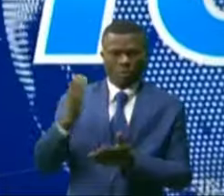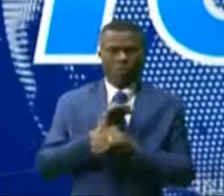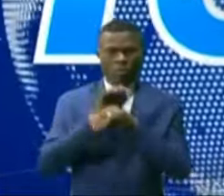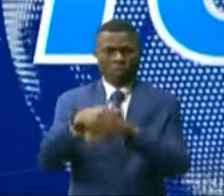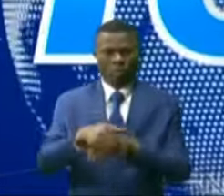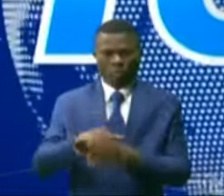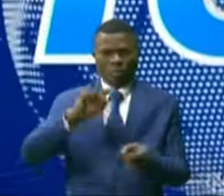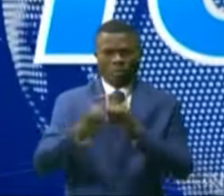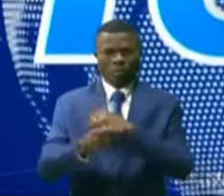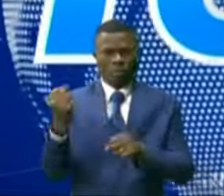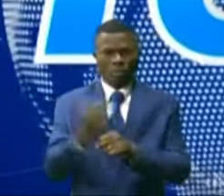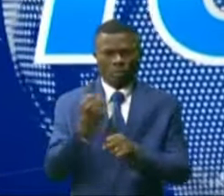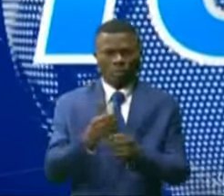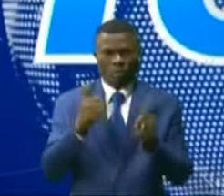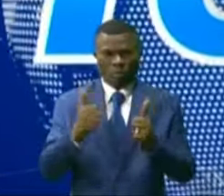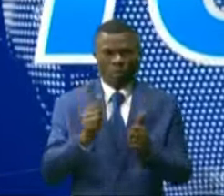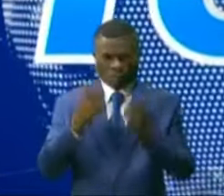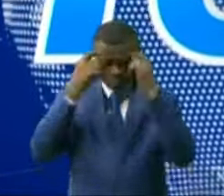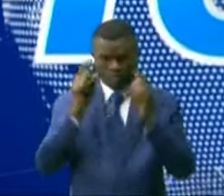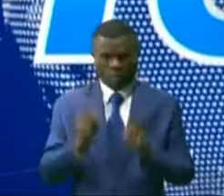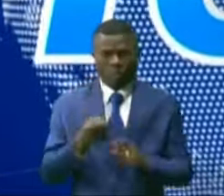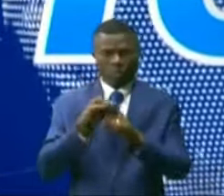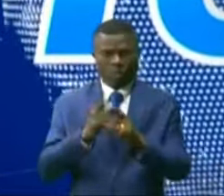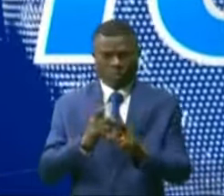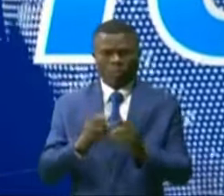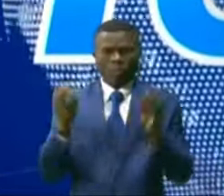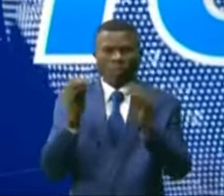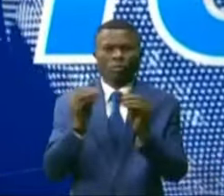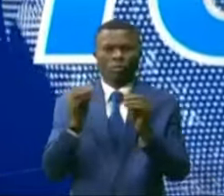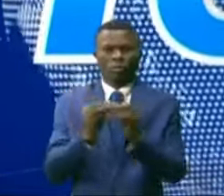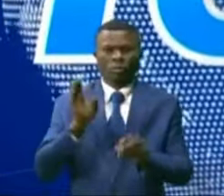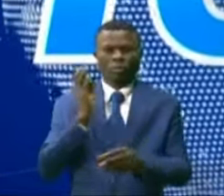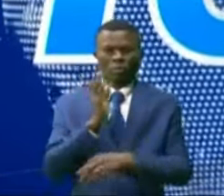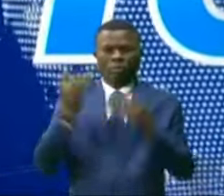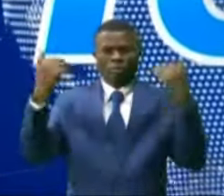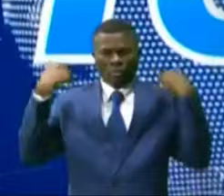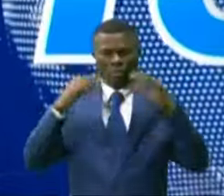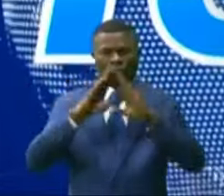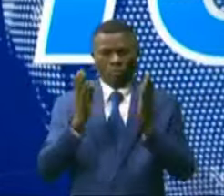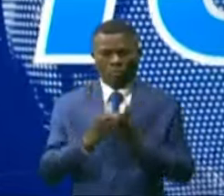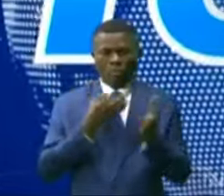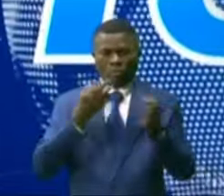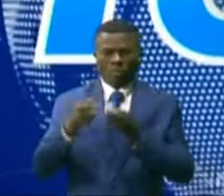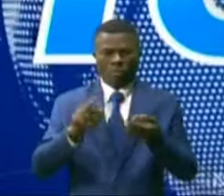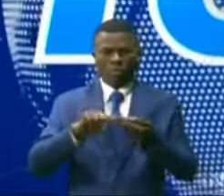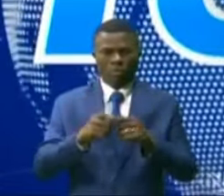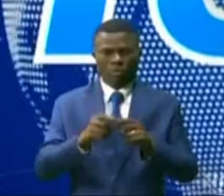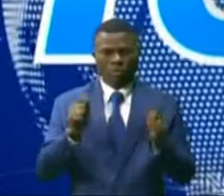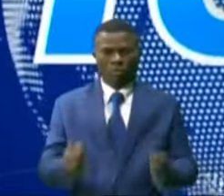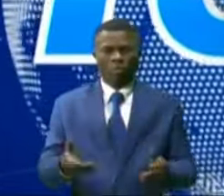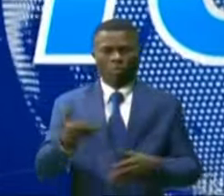améliorer les conditions de travail, engagement pris à l'issue de la réunion du conseil d'administration. Un commentaire de Cédric Enina.